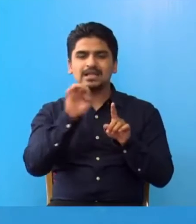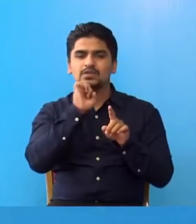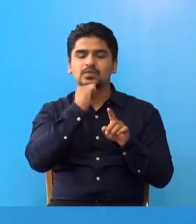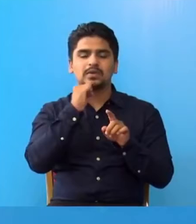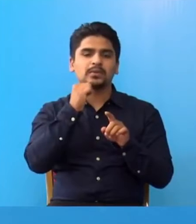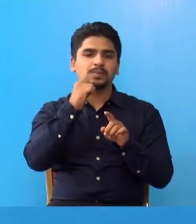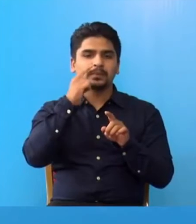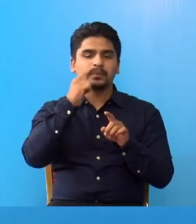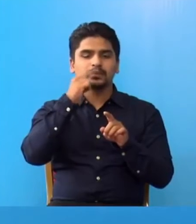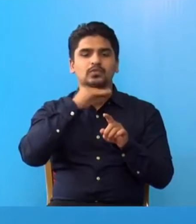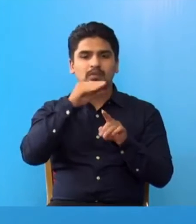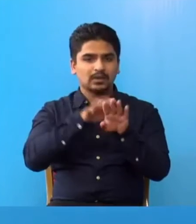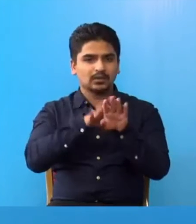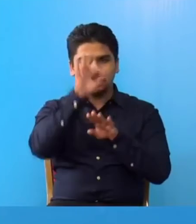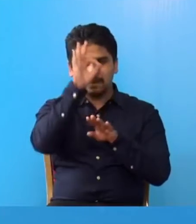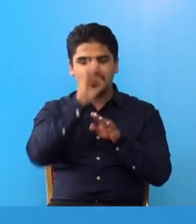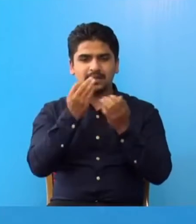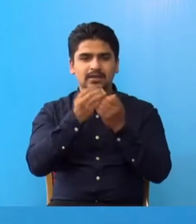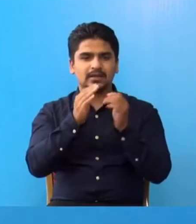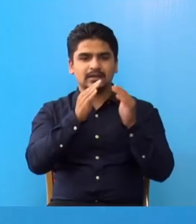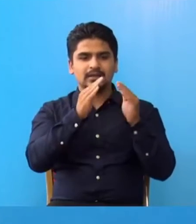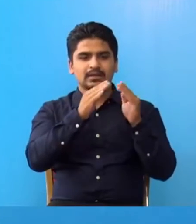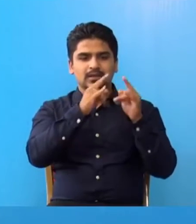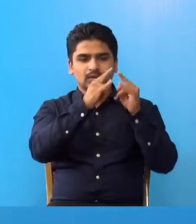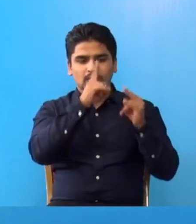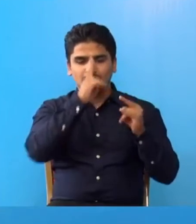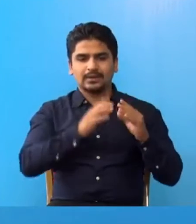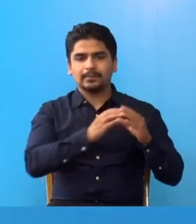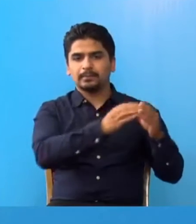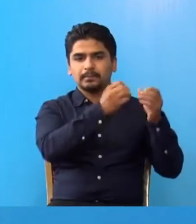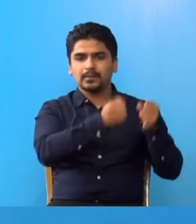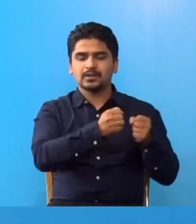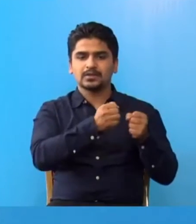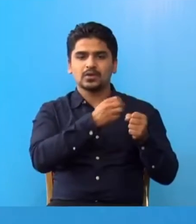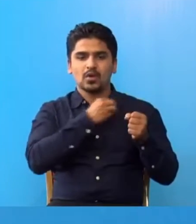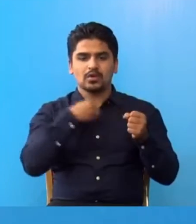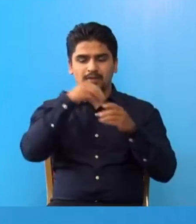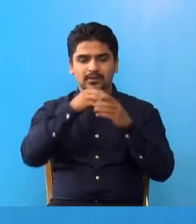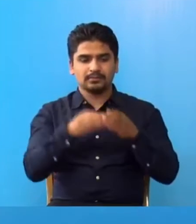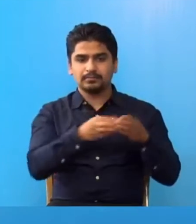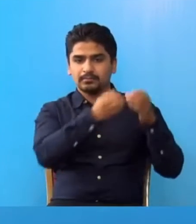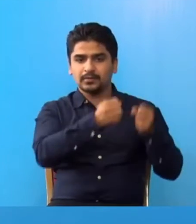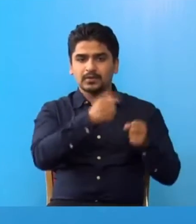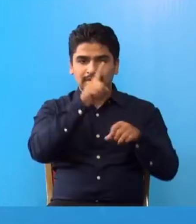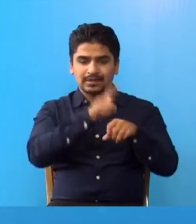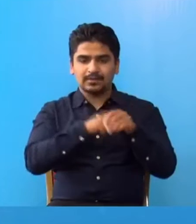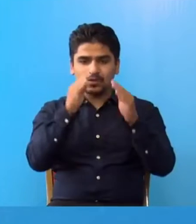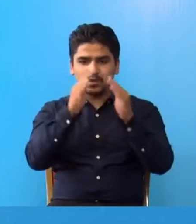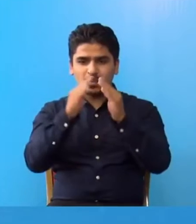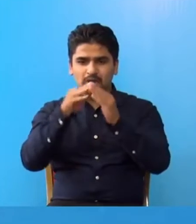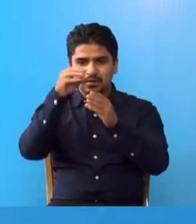कि तो, सब्सक्राइं, प्राइसाँ एक मूलह